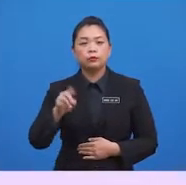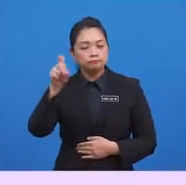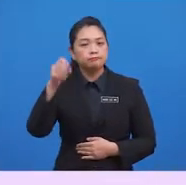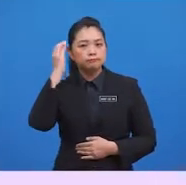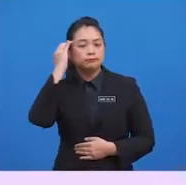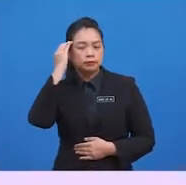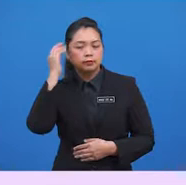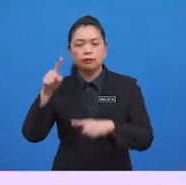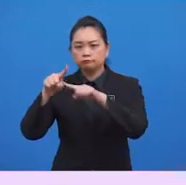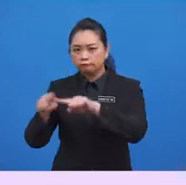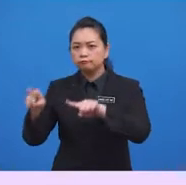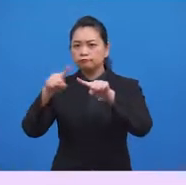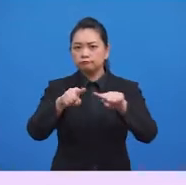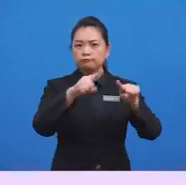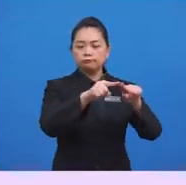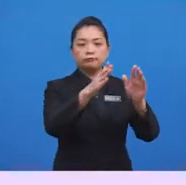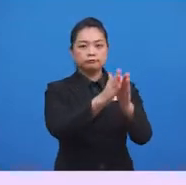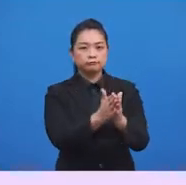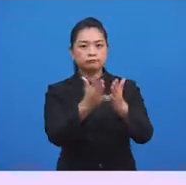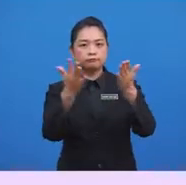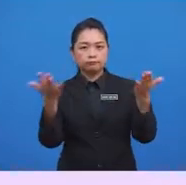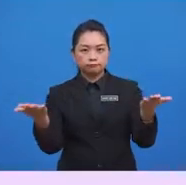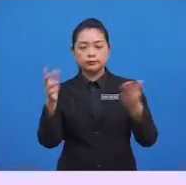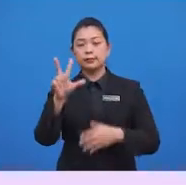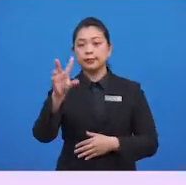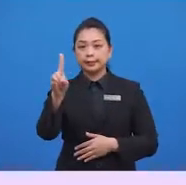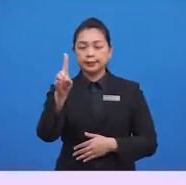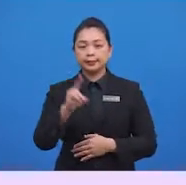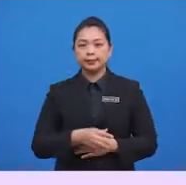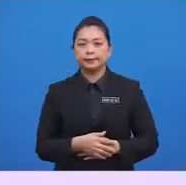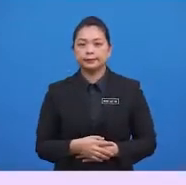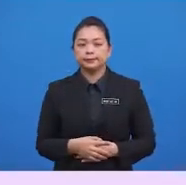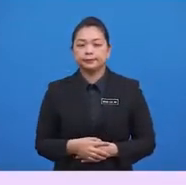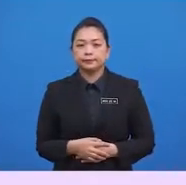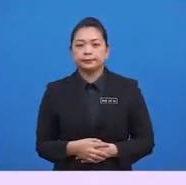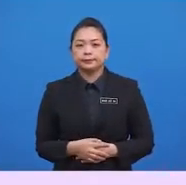mengenal pasti pelbagai bentangan bentuk tiga dimensi.